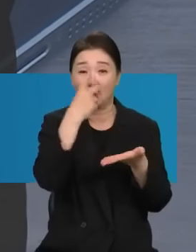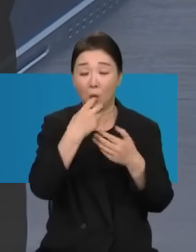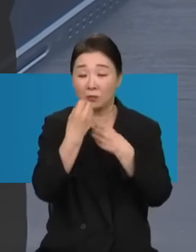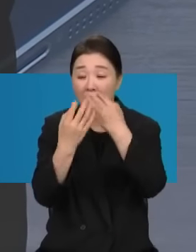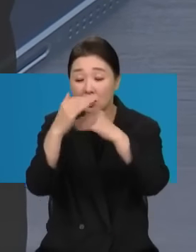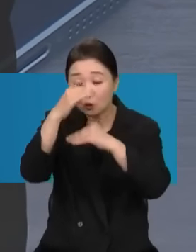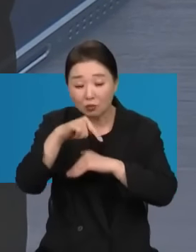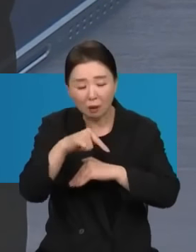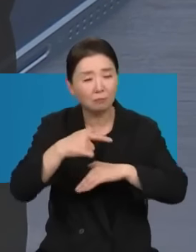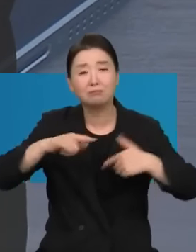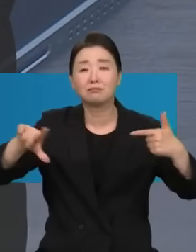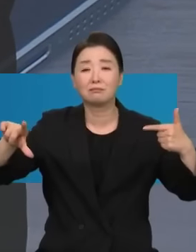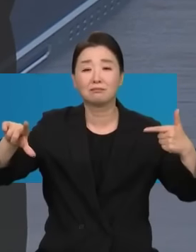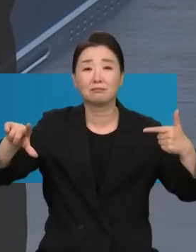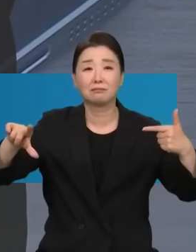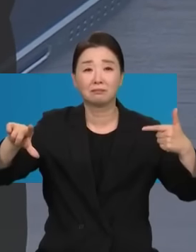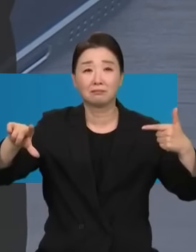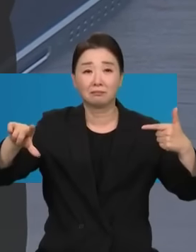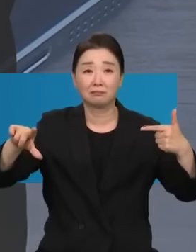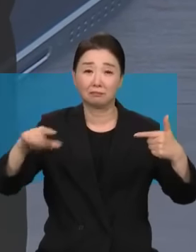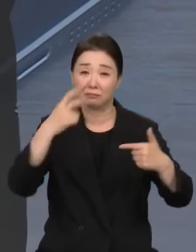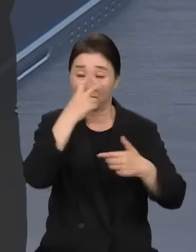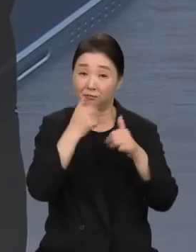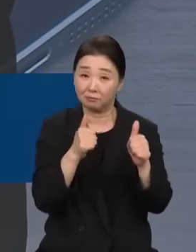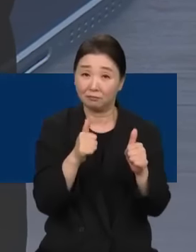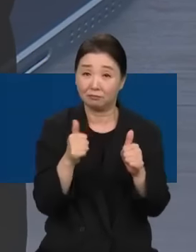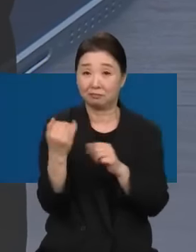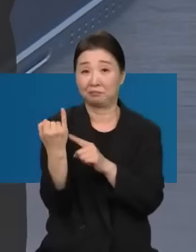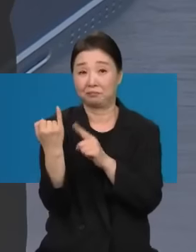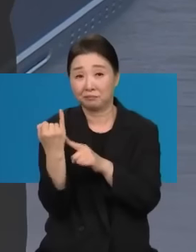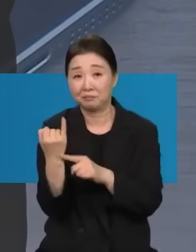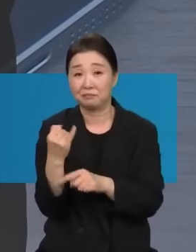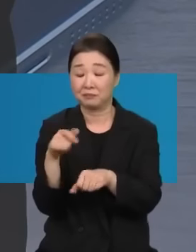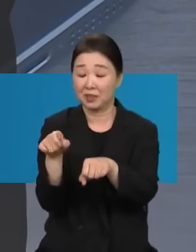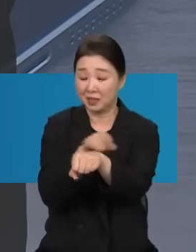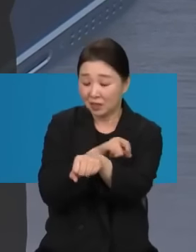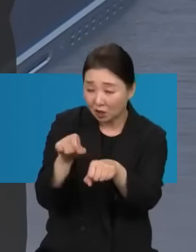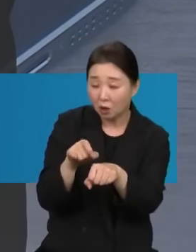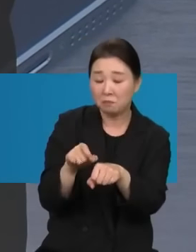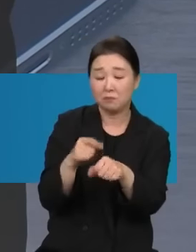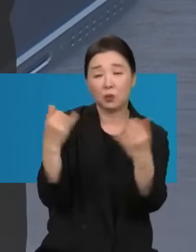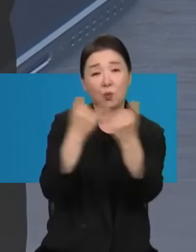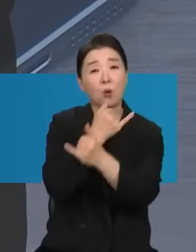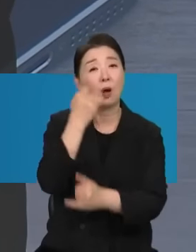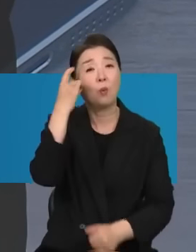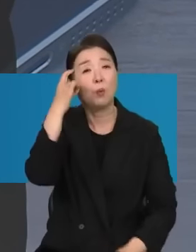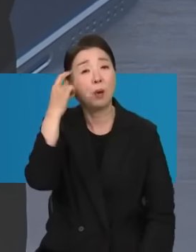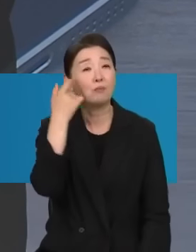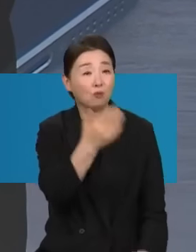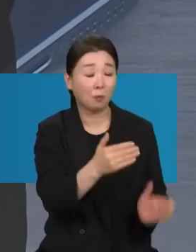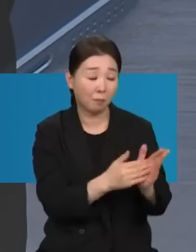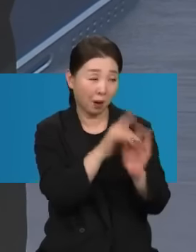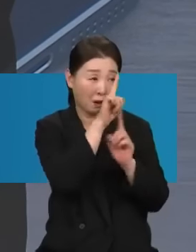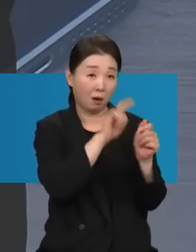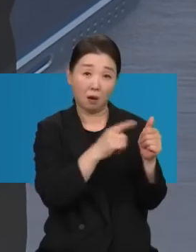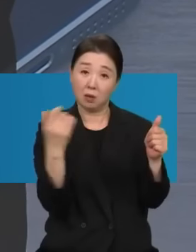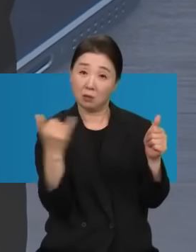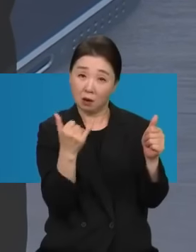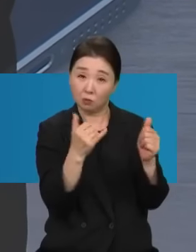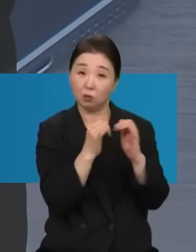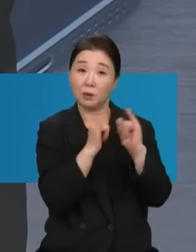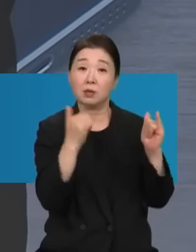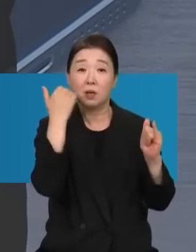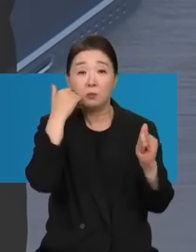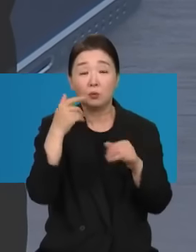진술 내용은 전혀 다릅니다 검찰은 김건희 여사를 특정해서 통화 경의를 물었고 이씨도 자신과 연락을 주고받은